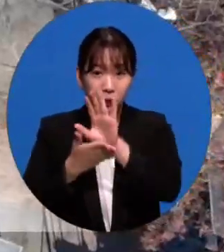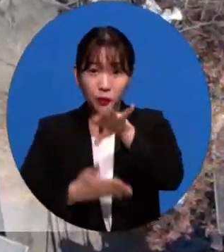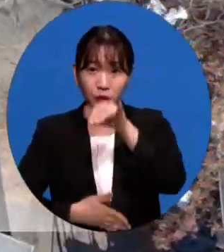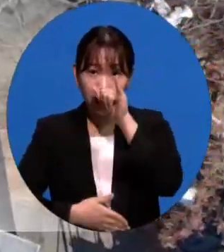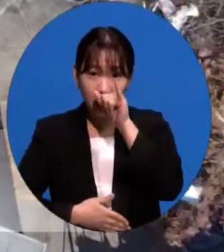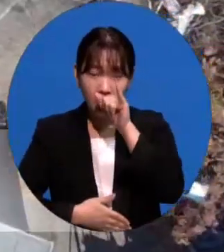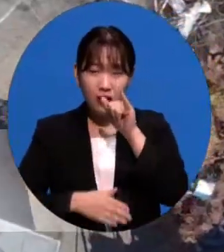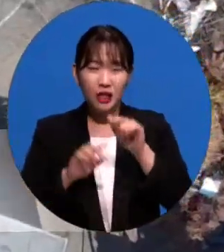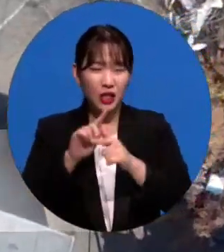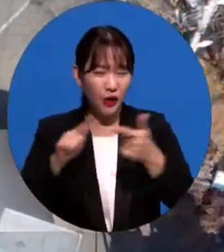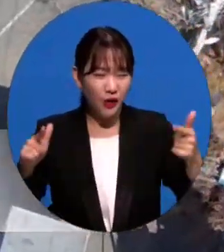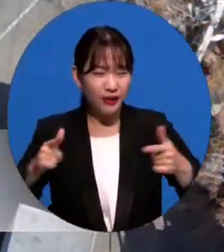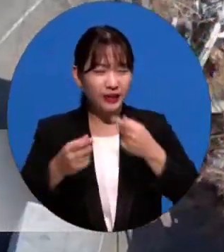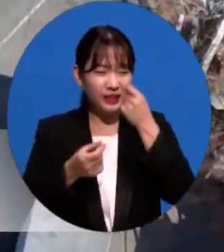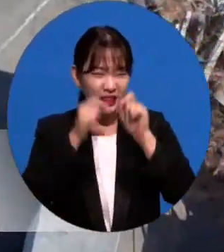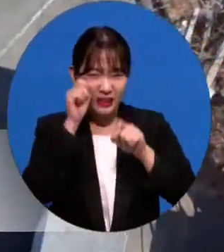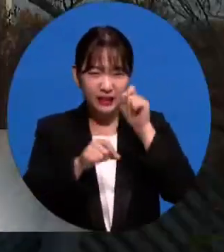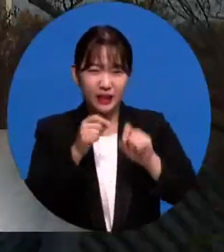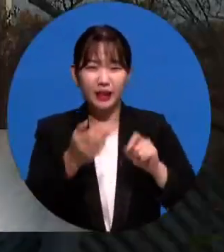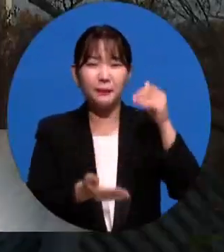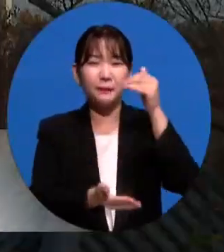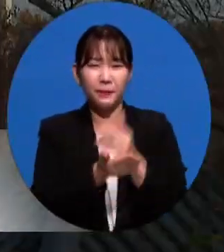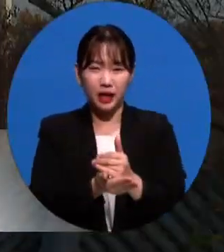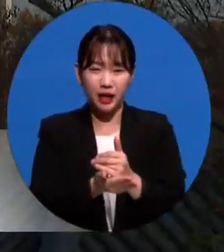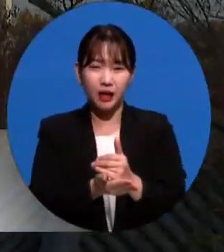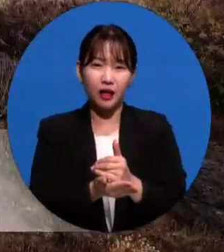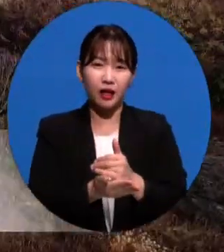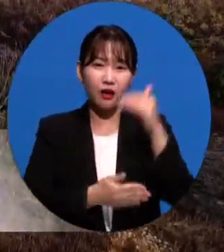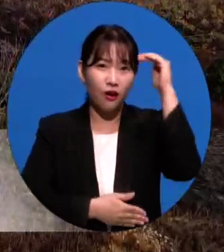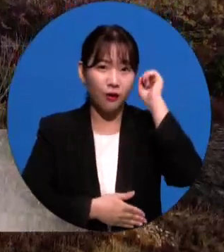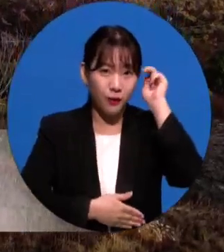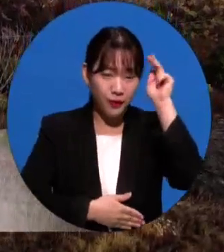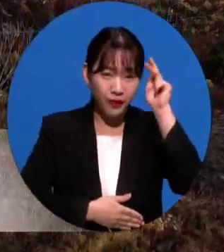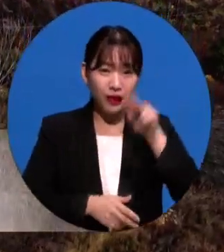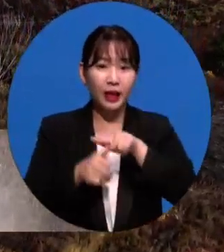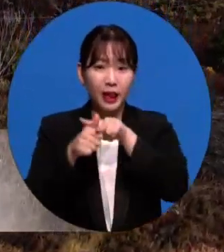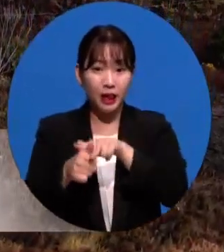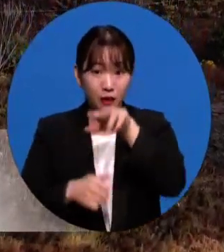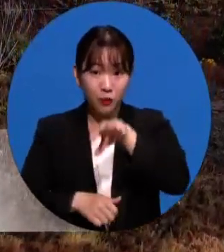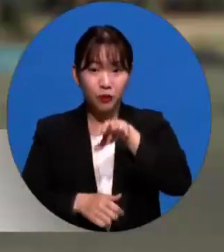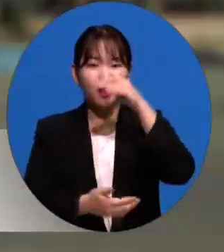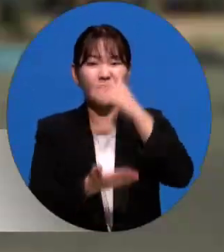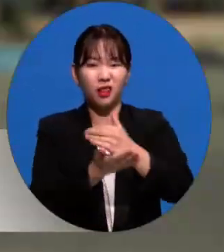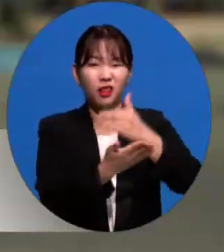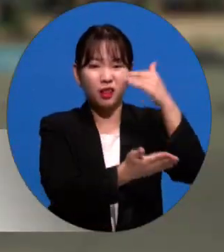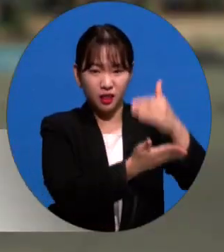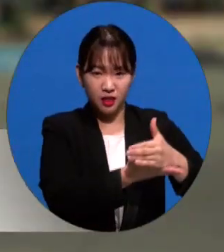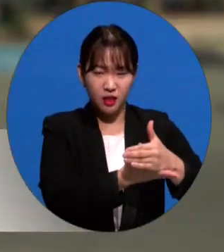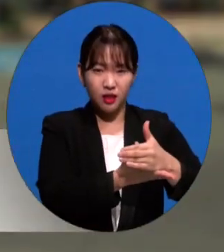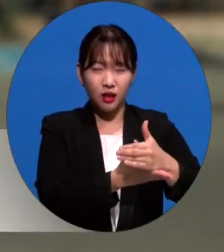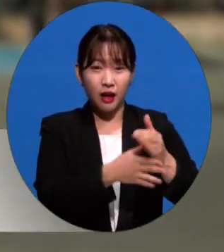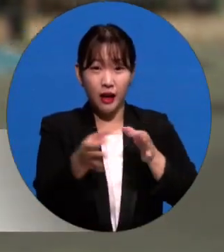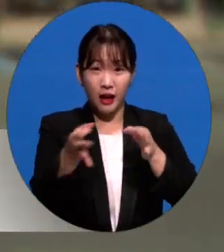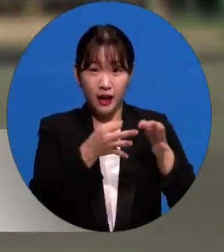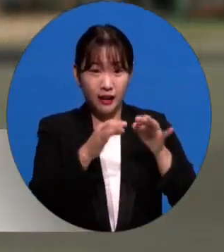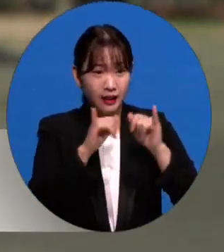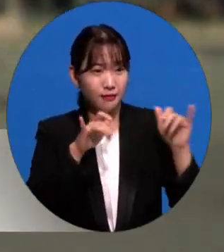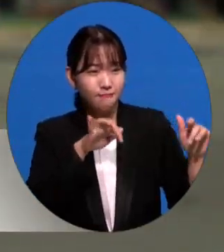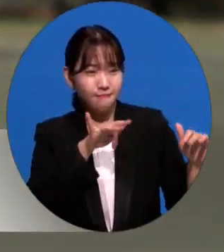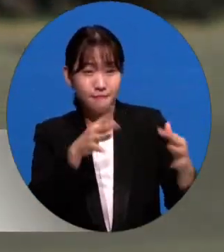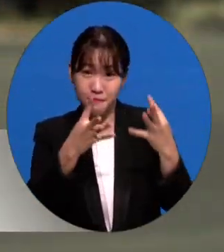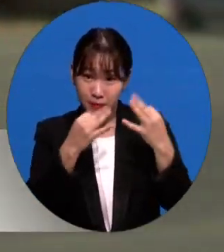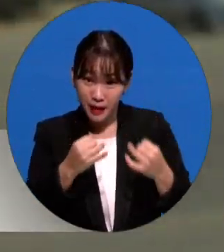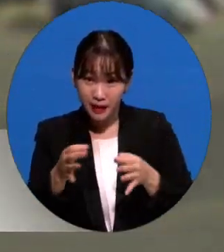곳은 각종 폐기물이 넘쳐나고 있습니다 관광호텔과 승마장은 문을 닫았고 문전성실을 이뤘던 식당